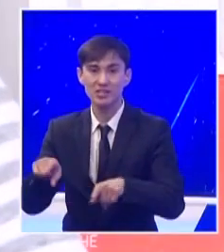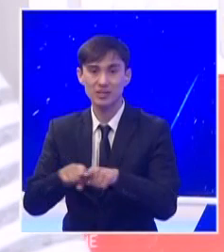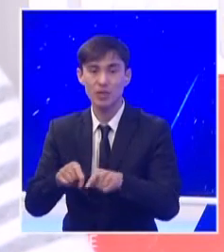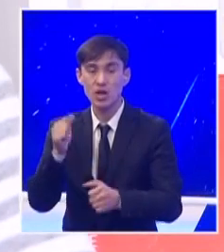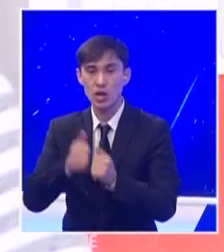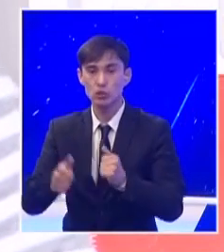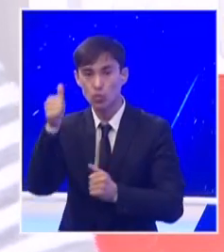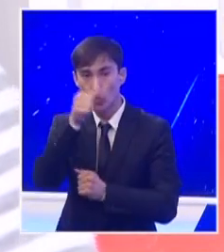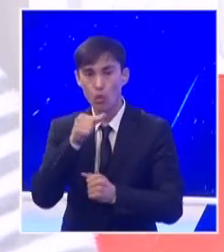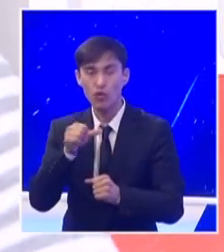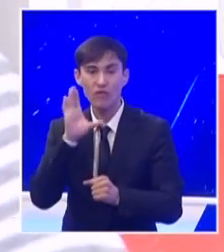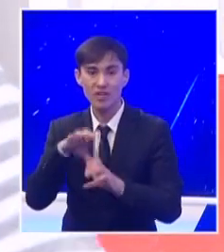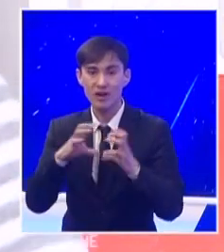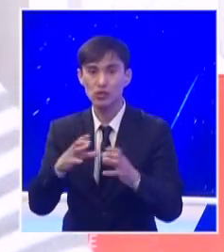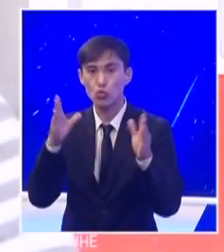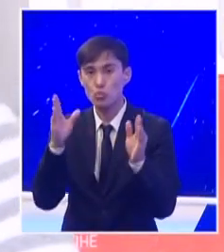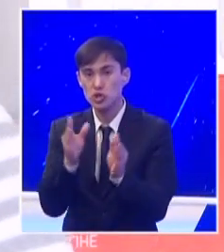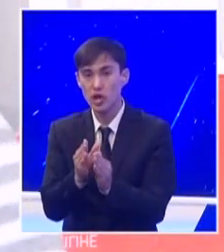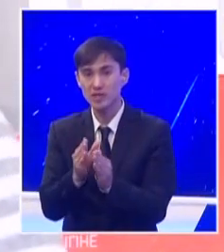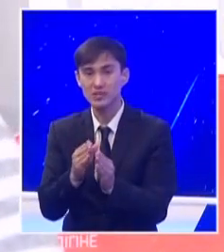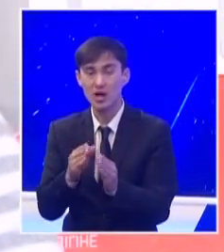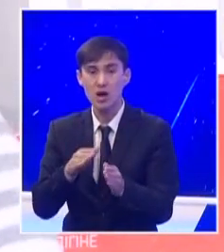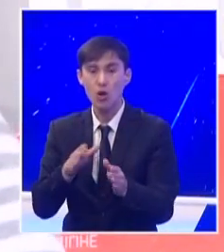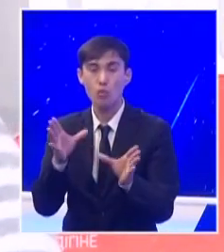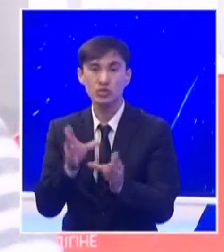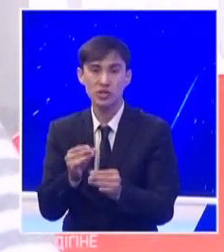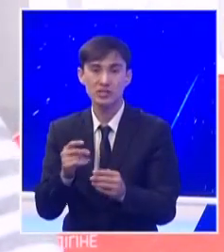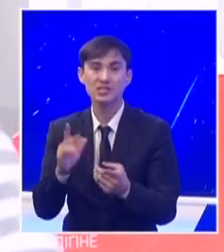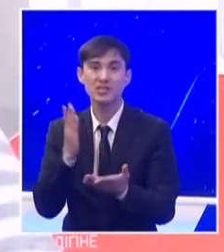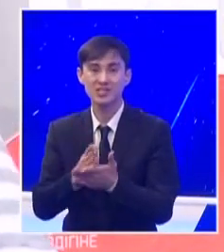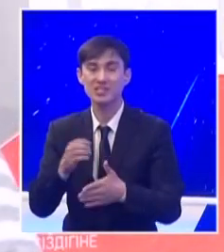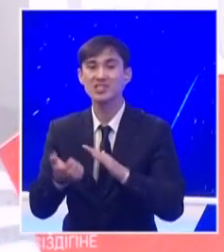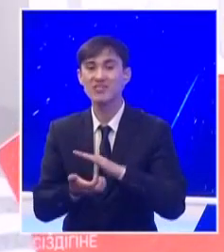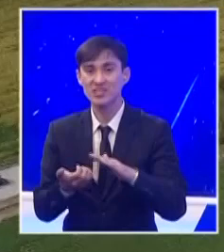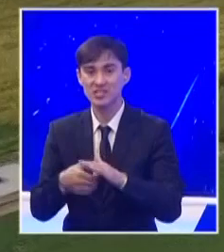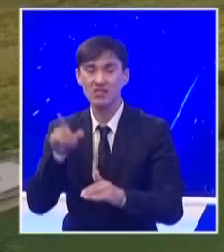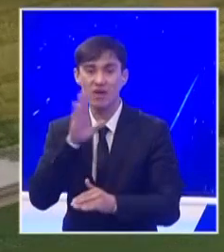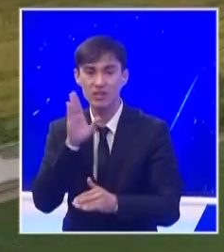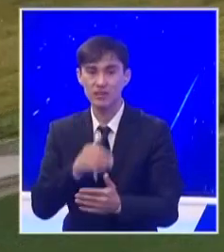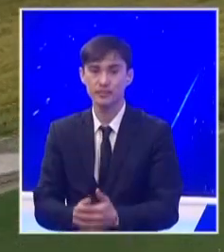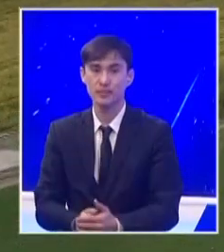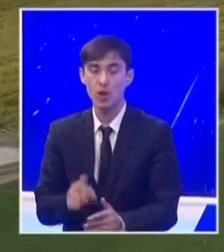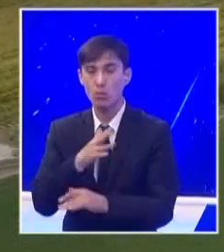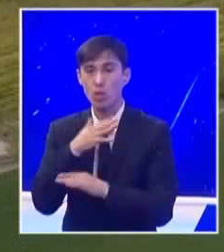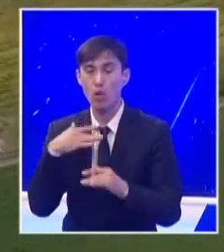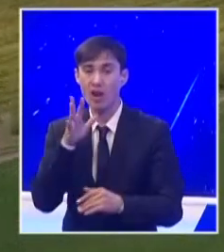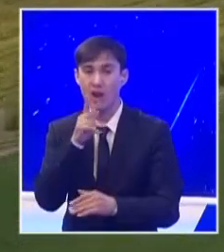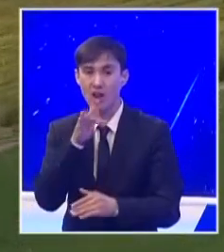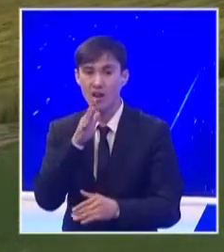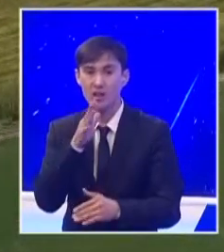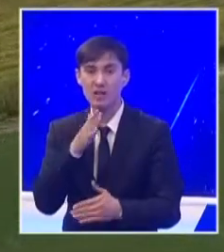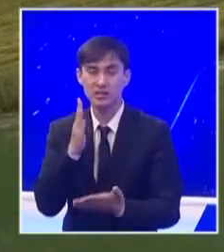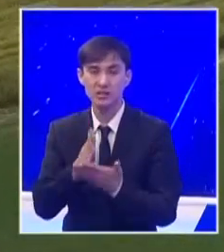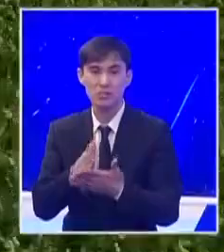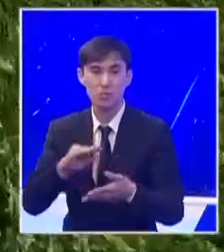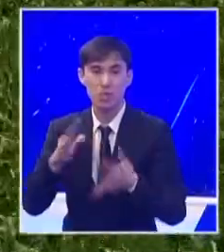года в год водохранилище уменьшается, а по мере его уменьшения возникает дефицит воды. Вот уже много лет не теряет своей